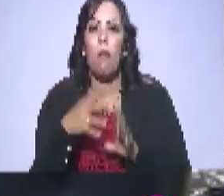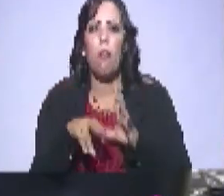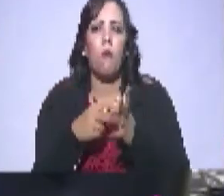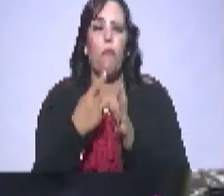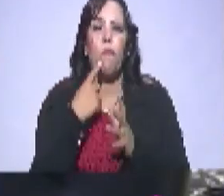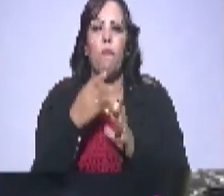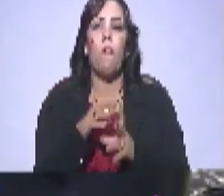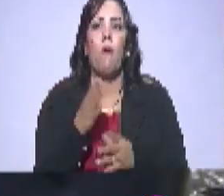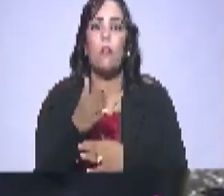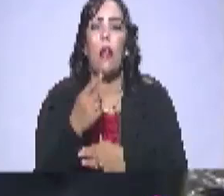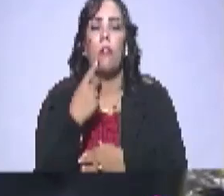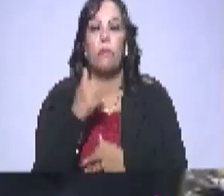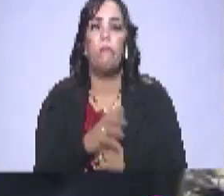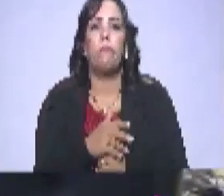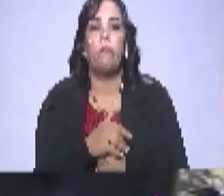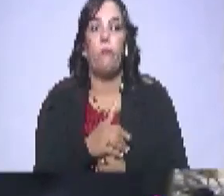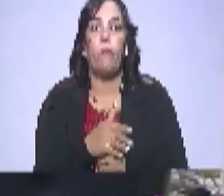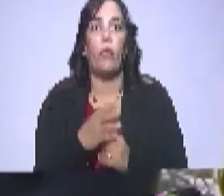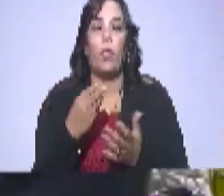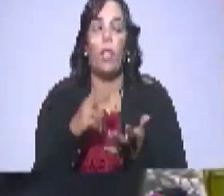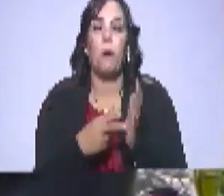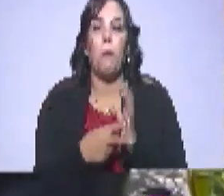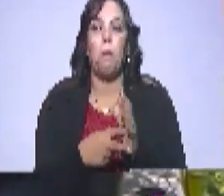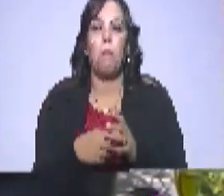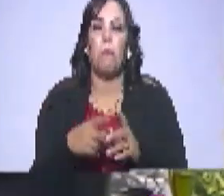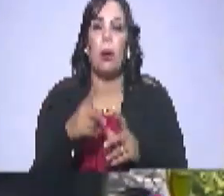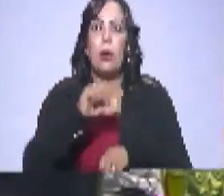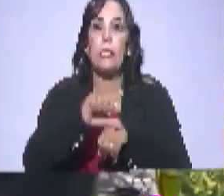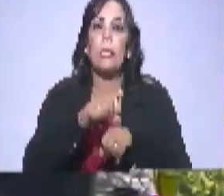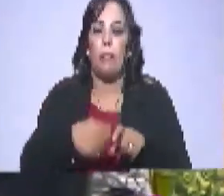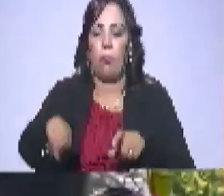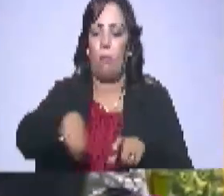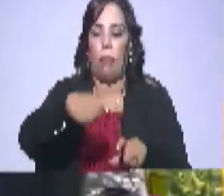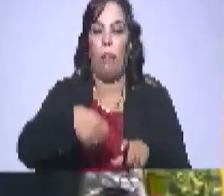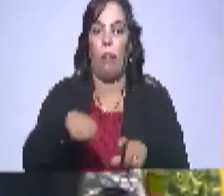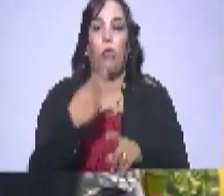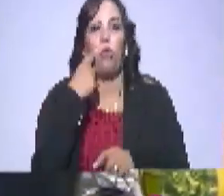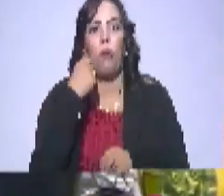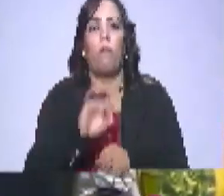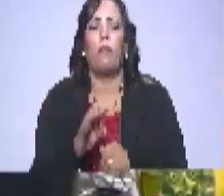سلقه. هناخدها معانا بلانشيه برده في الزيت، وبعدين هقول لكم نعمل فيها ايه.